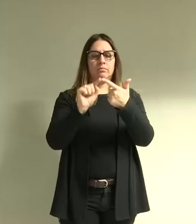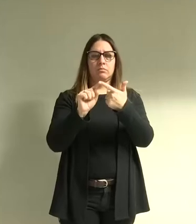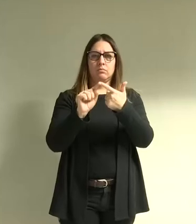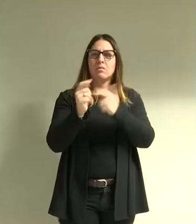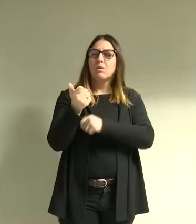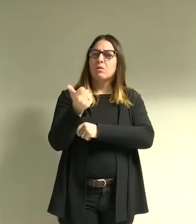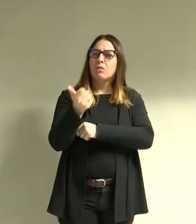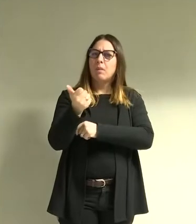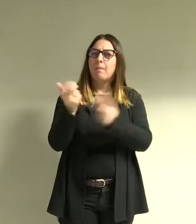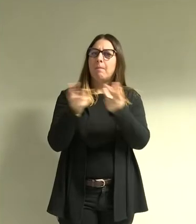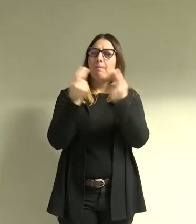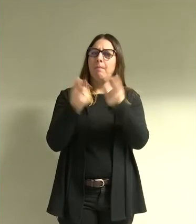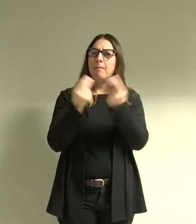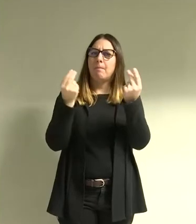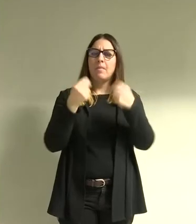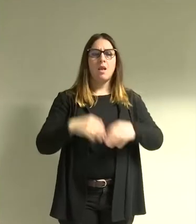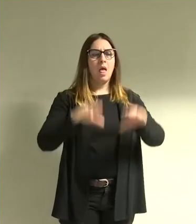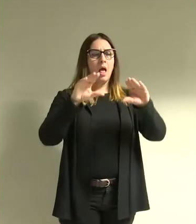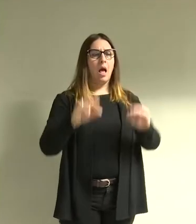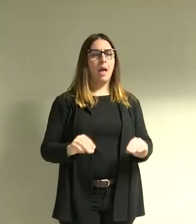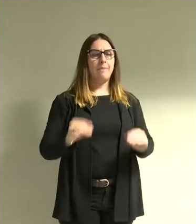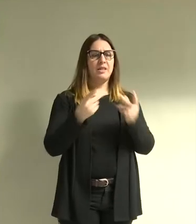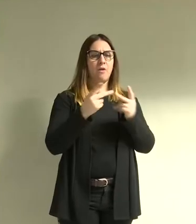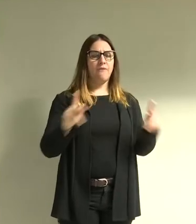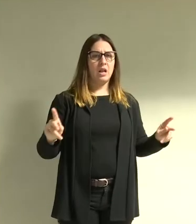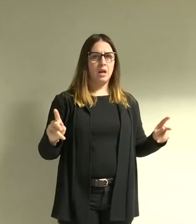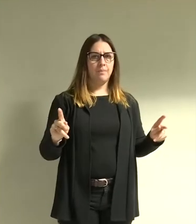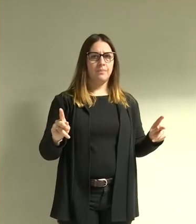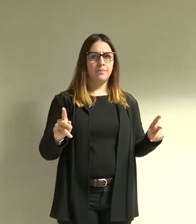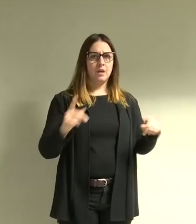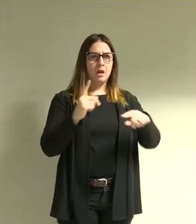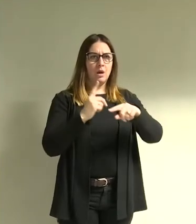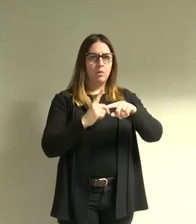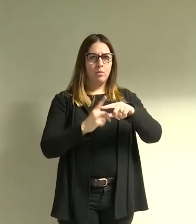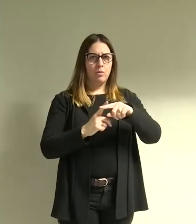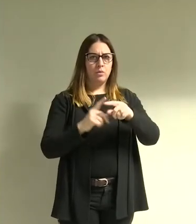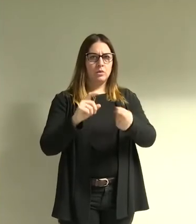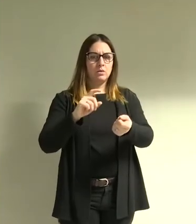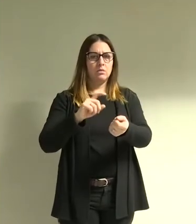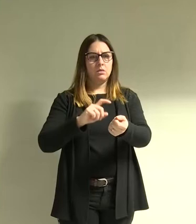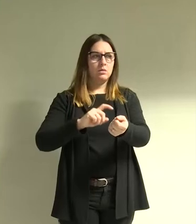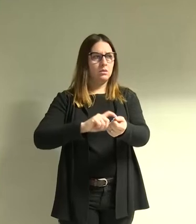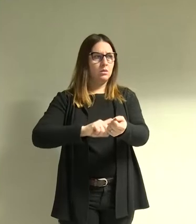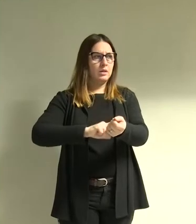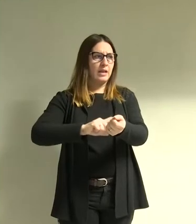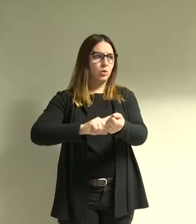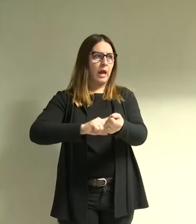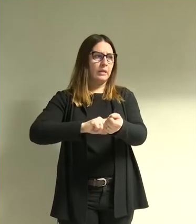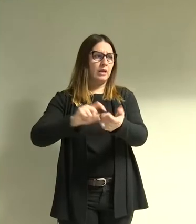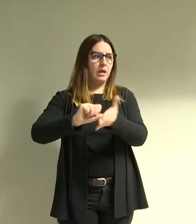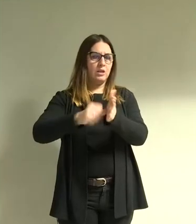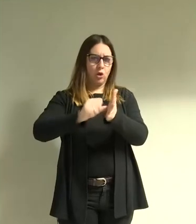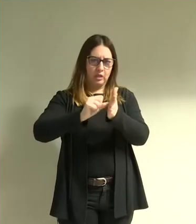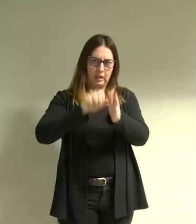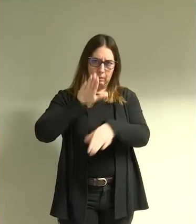reprenez sur habitants de la ville et si toi et nationales et nationalité la question